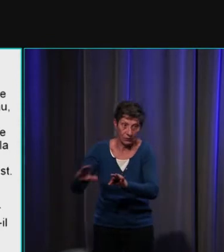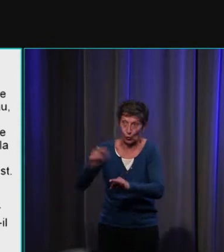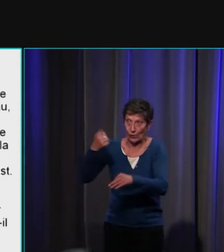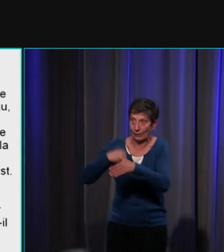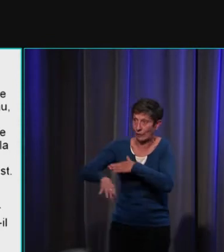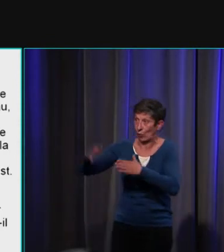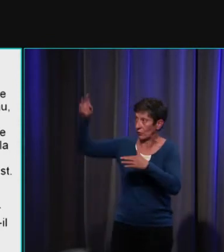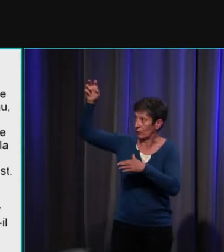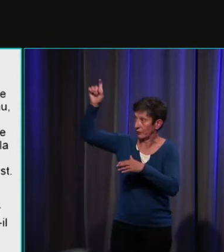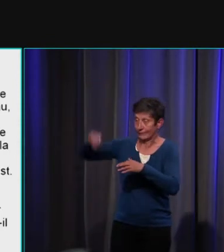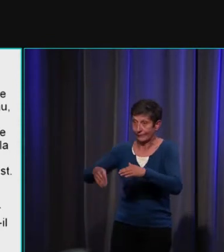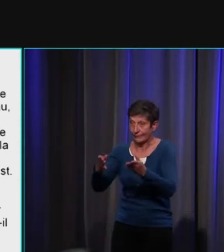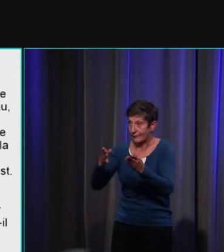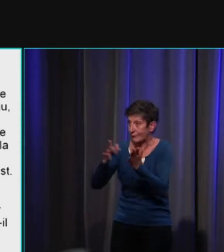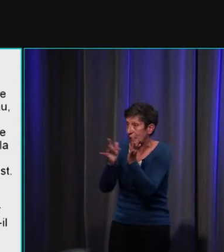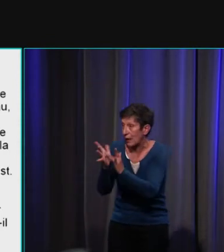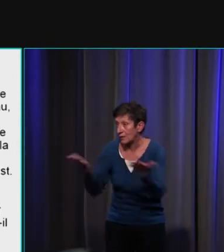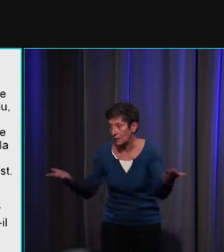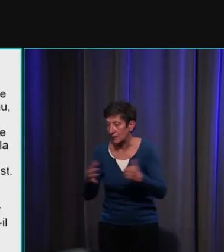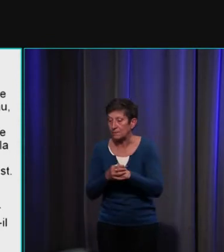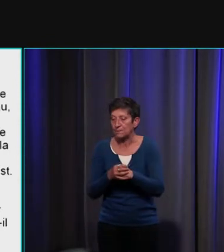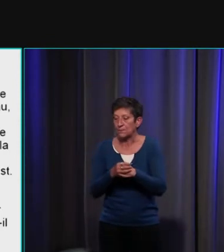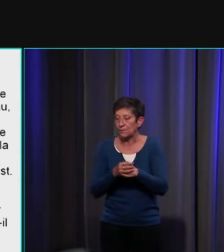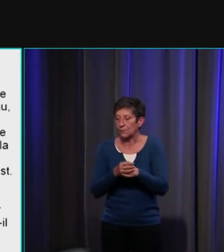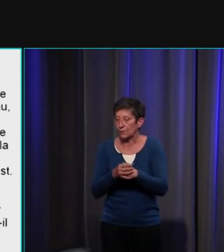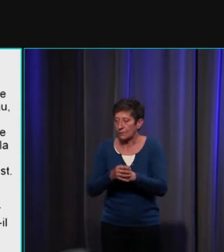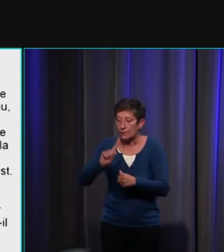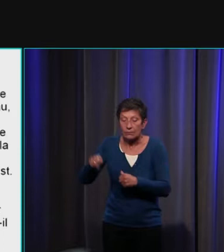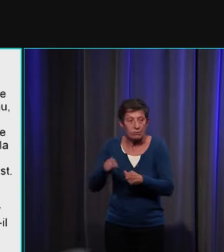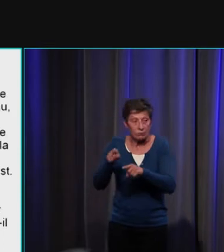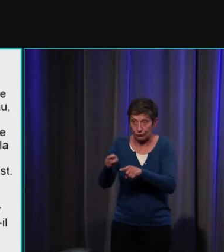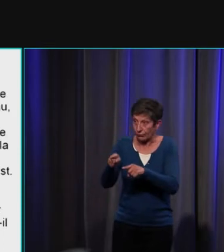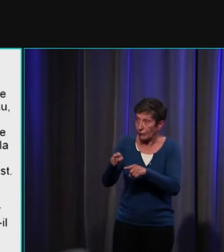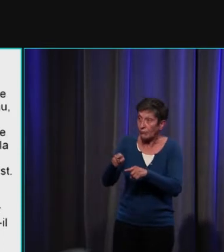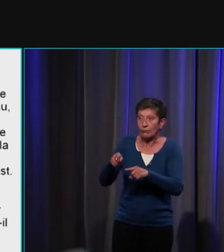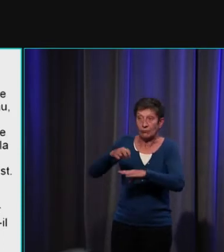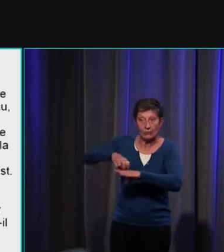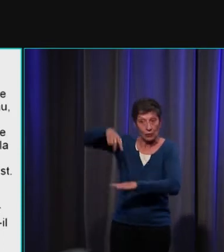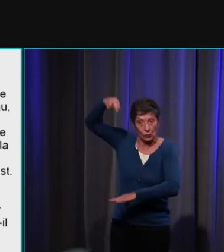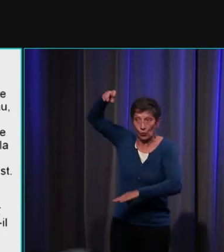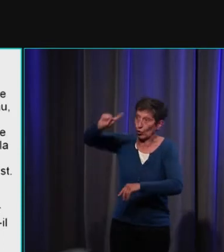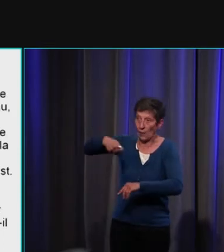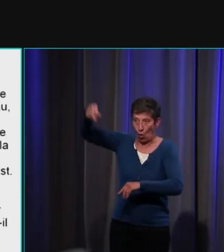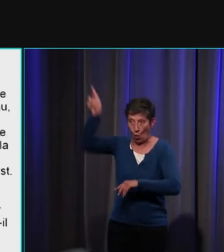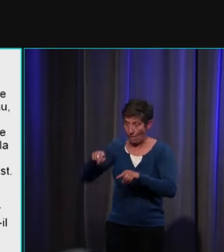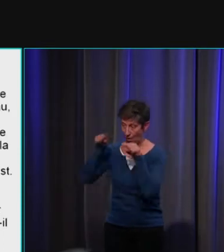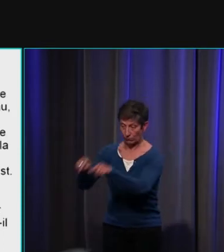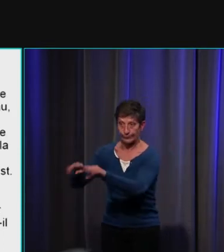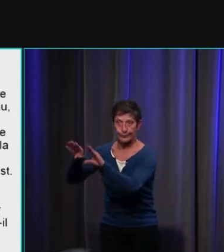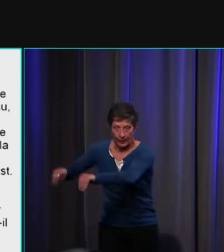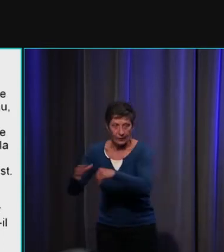parousie donc ils sont dans un contexte eschatologique puisqu'il est parti de là le jour de l'ascension il doit revenir et